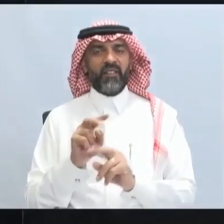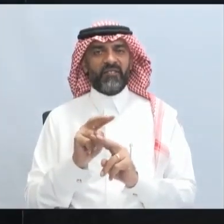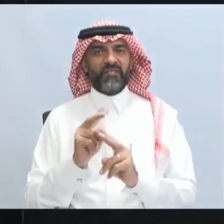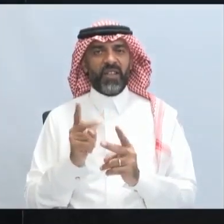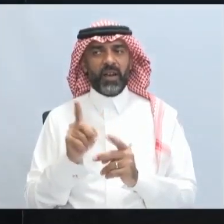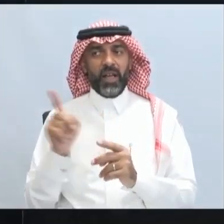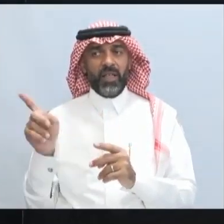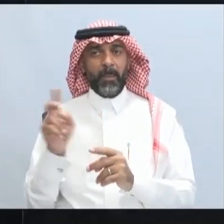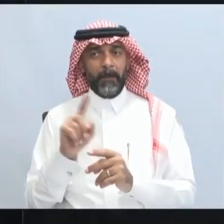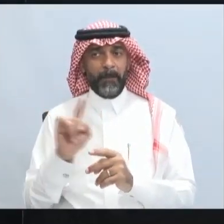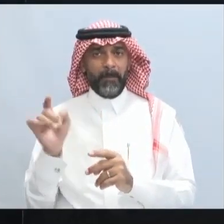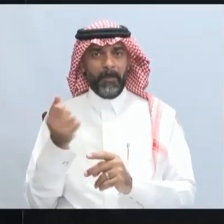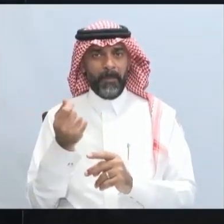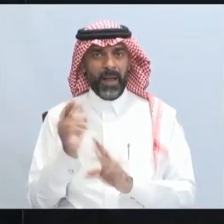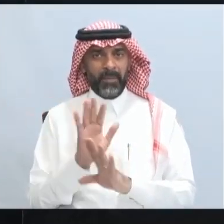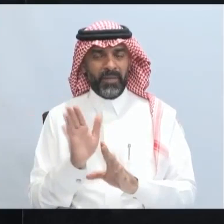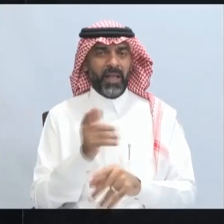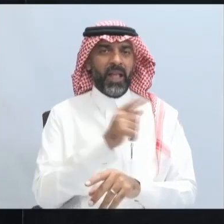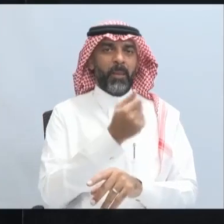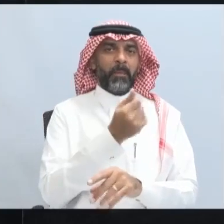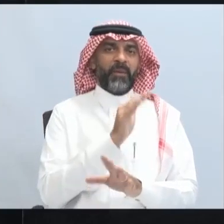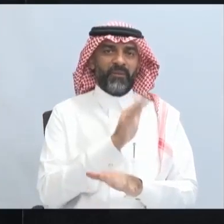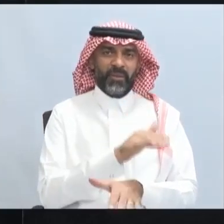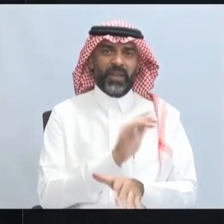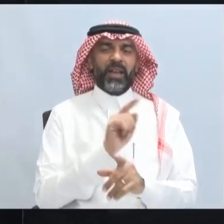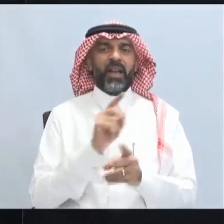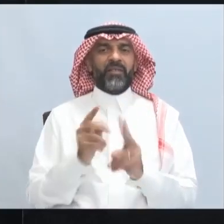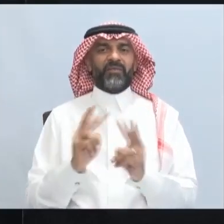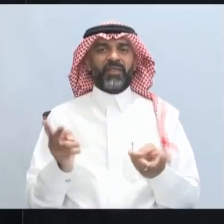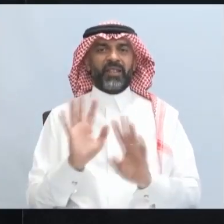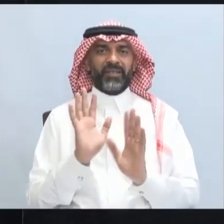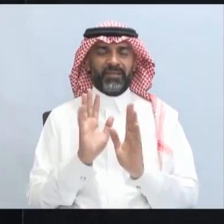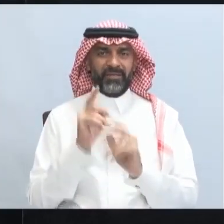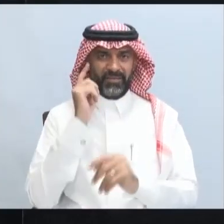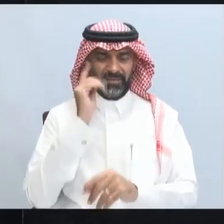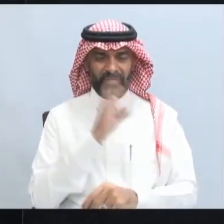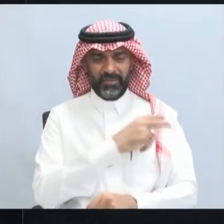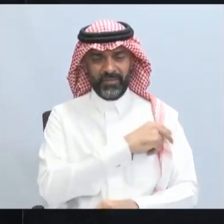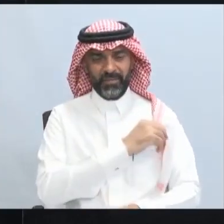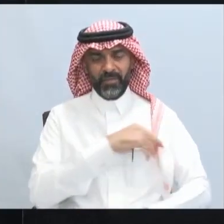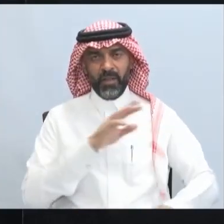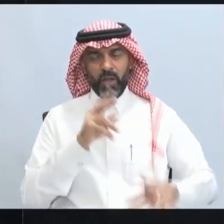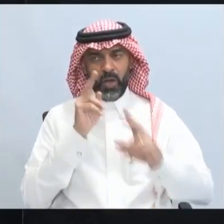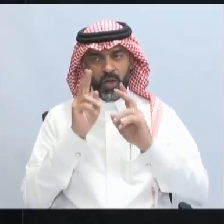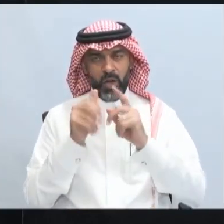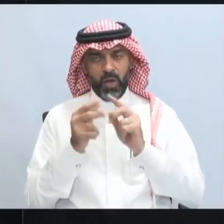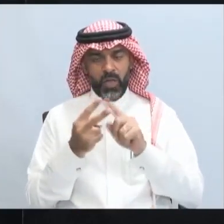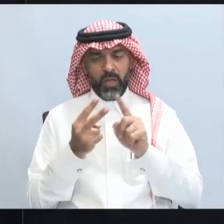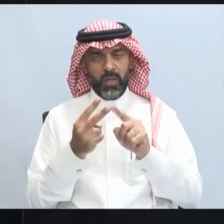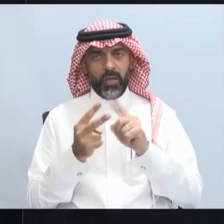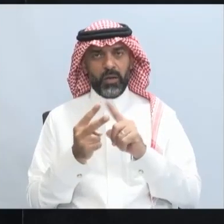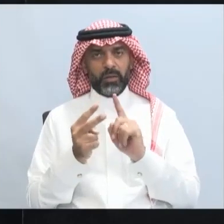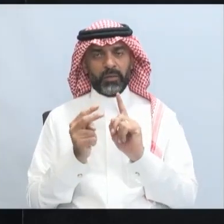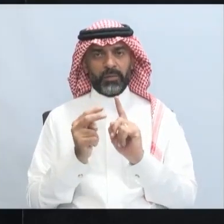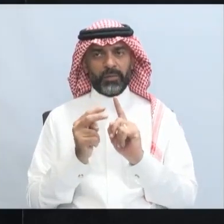العنصر غير المالي والعنصر ماذا والعنصر المالي فينظر الى امرين ينظر